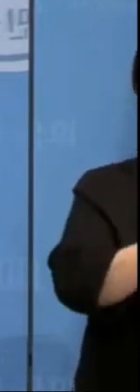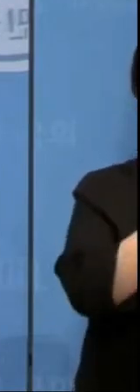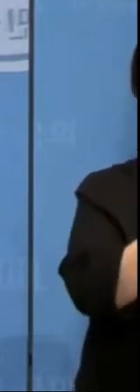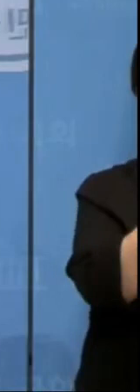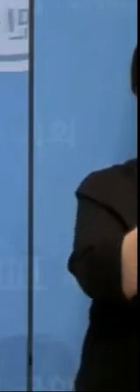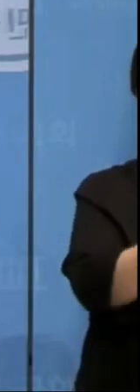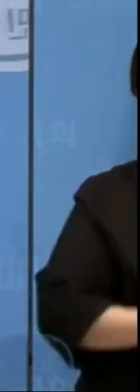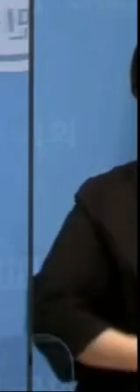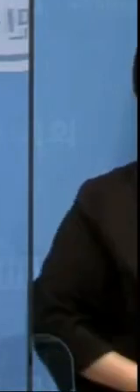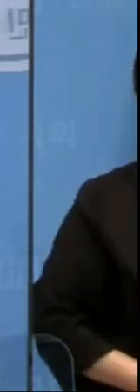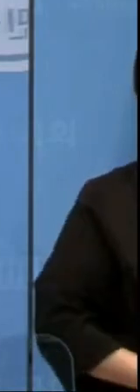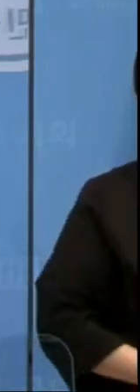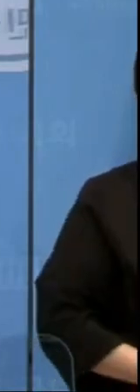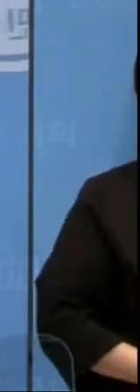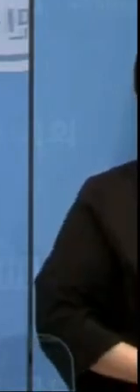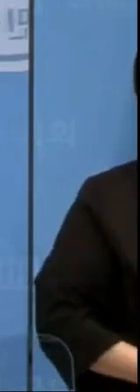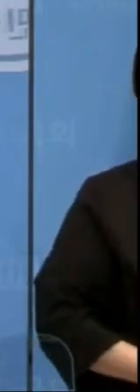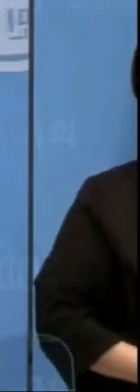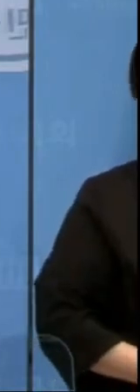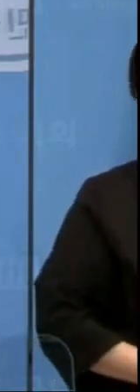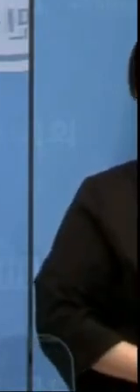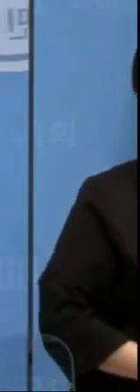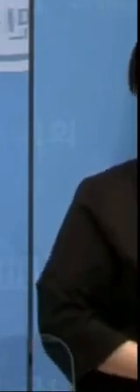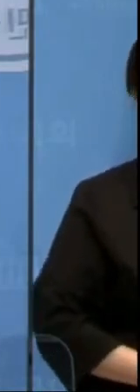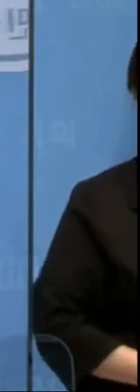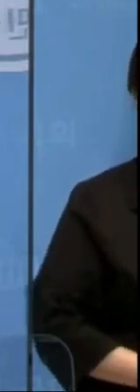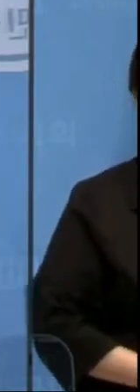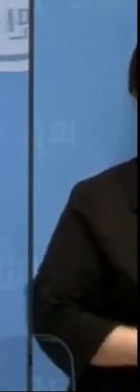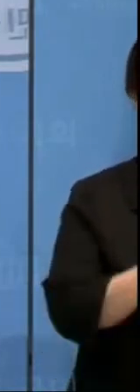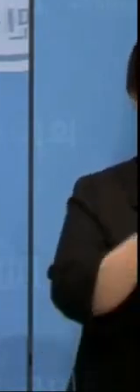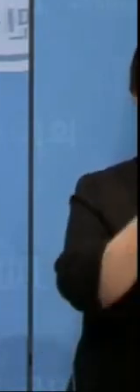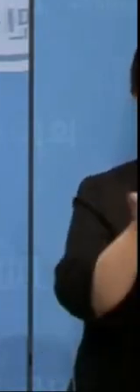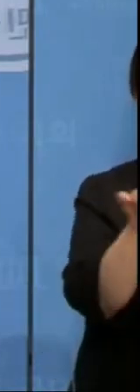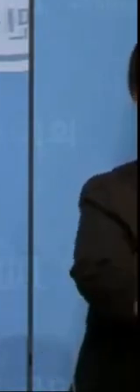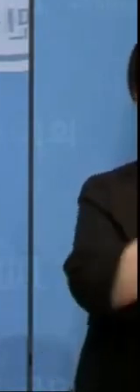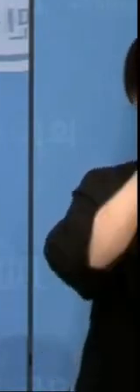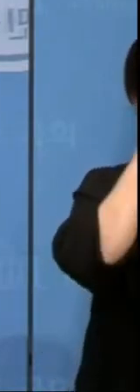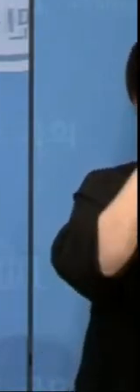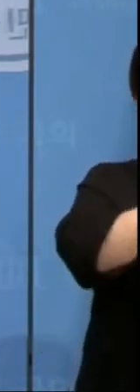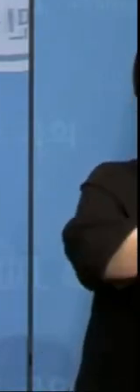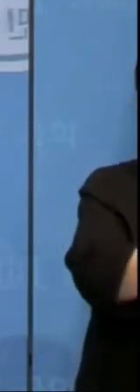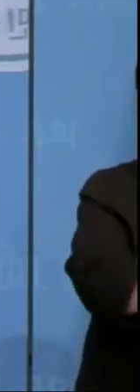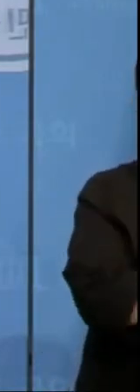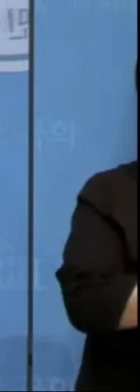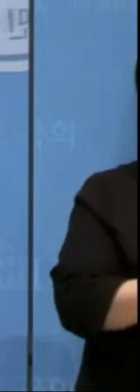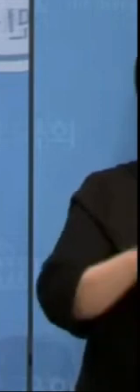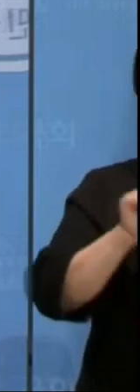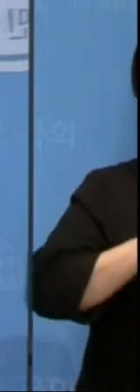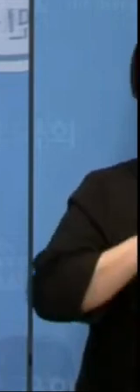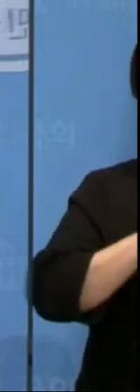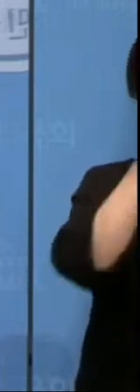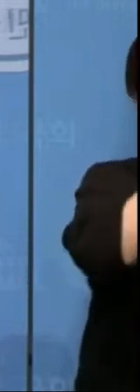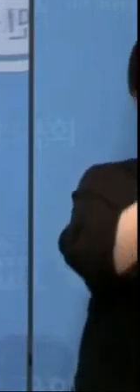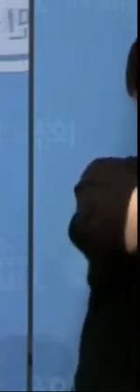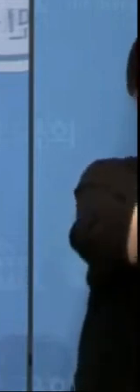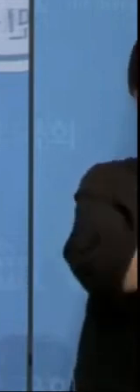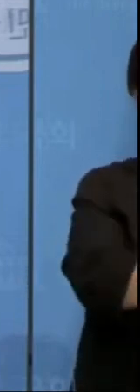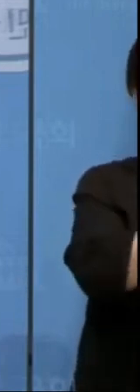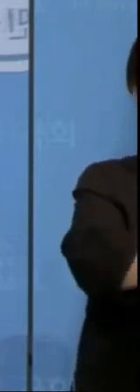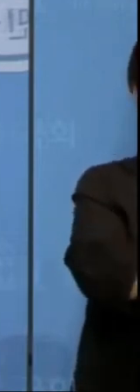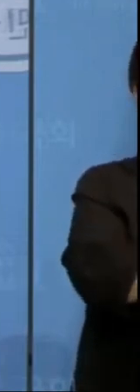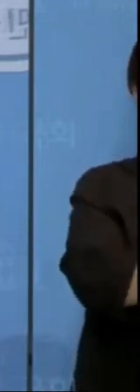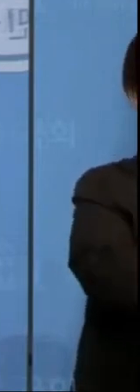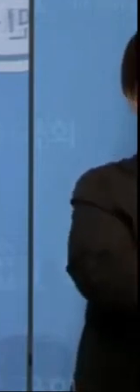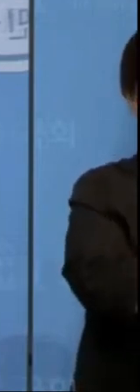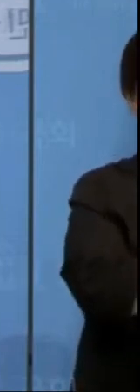브리핑하겠습니다. 도무지 2021년이라고 믿기 어려운 육군훈련소 지침이 논란이 되고 있습니다.